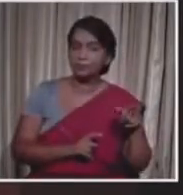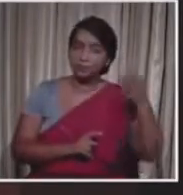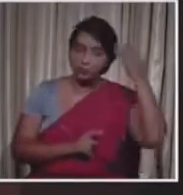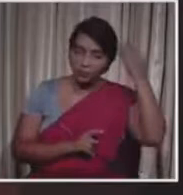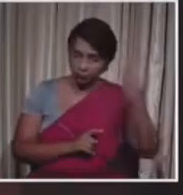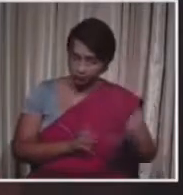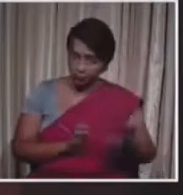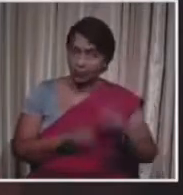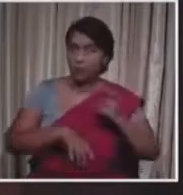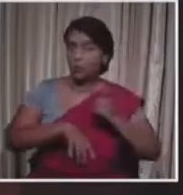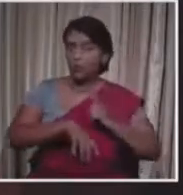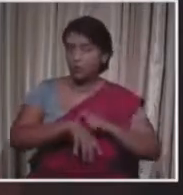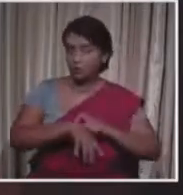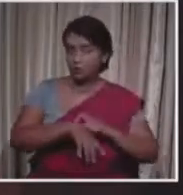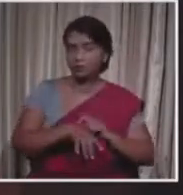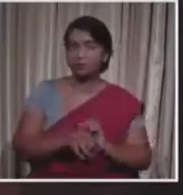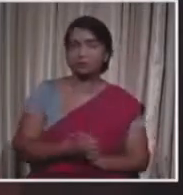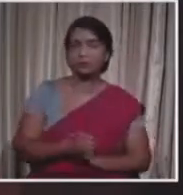අභාවයට පත් වුණු අවස්ථාවේ